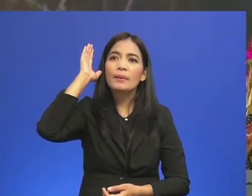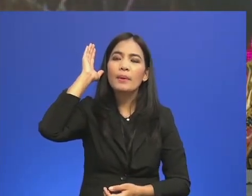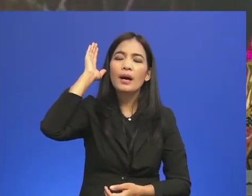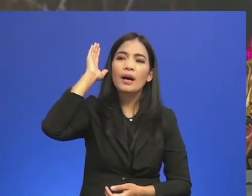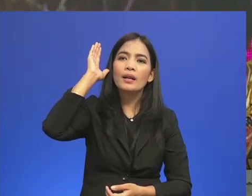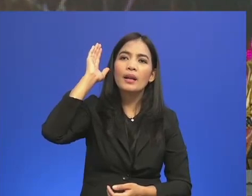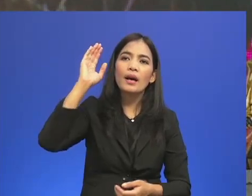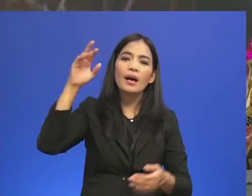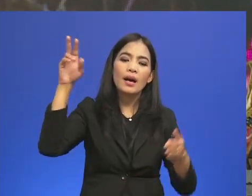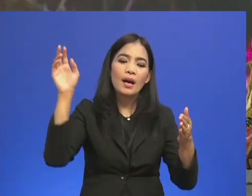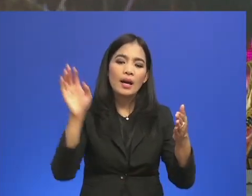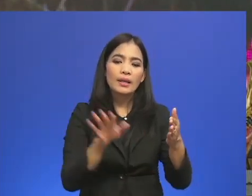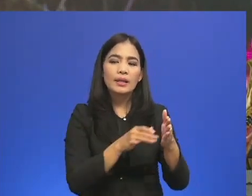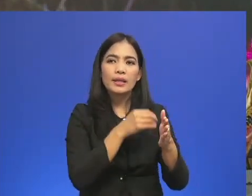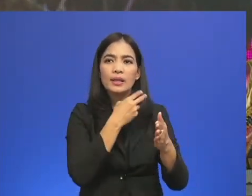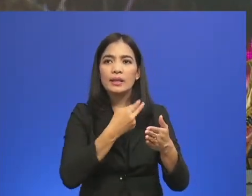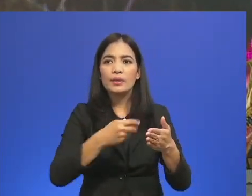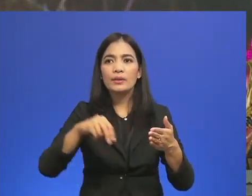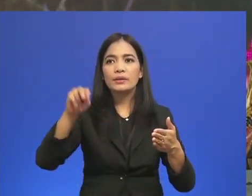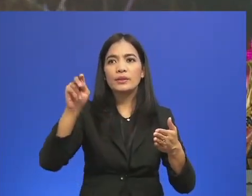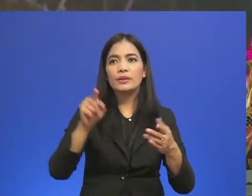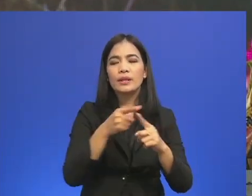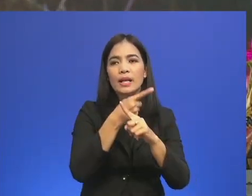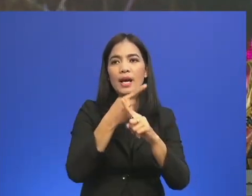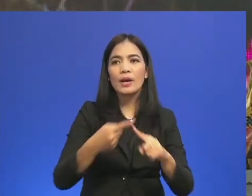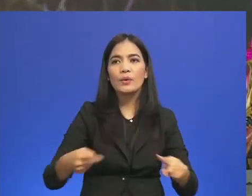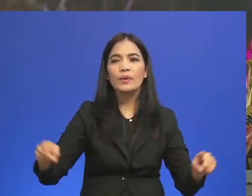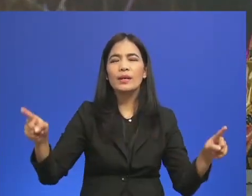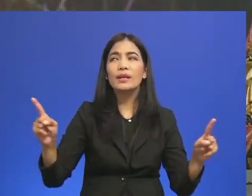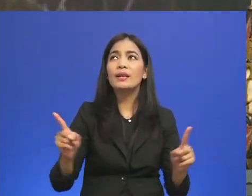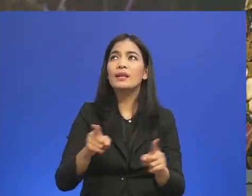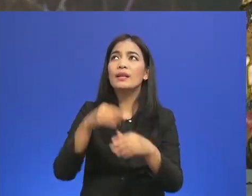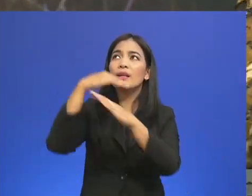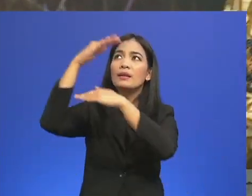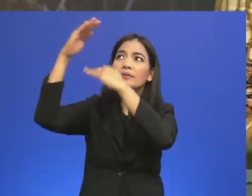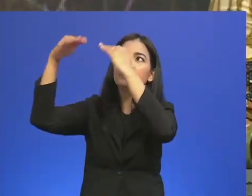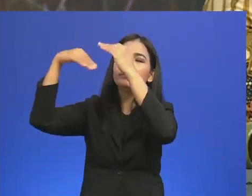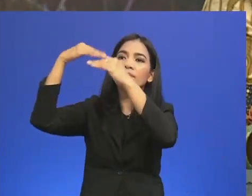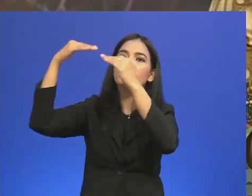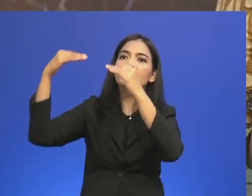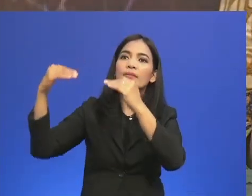Terdengar bahana kidung surgawi,